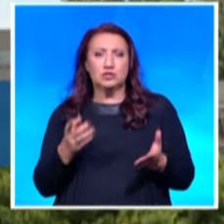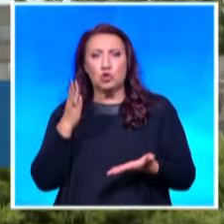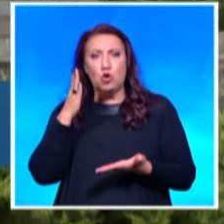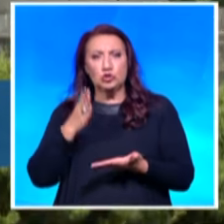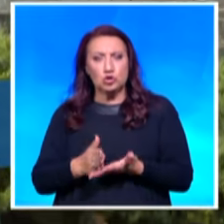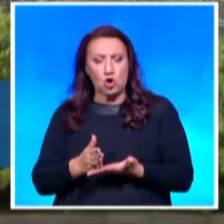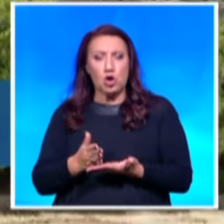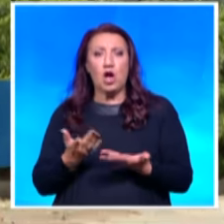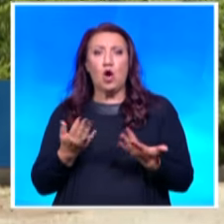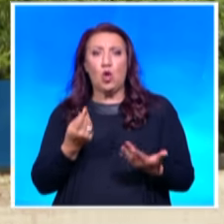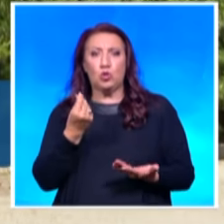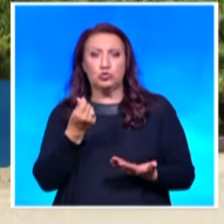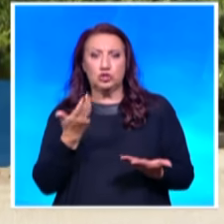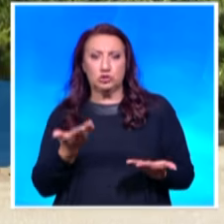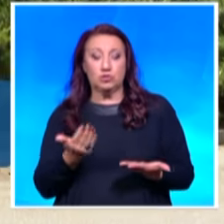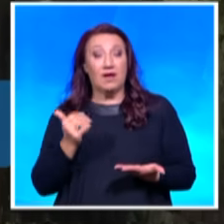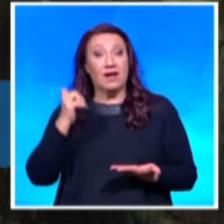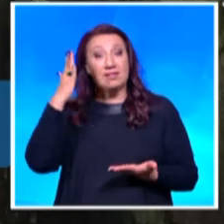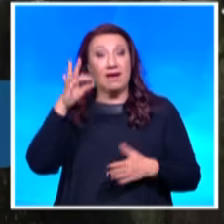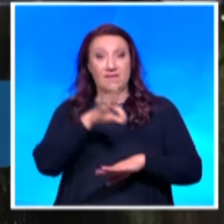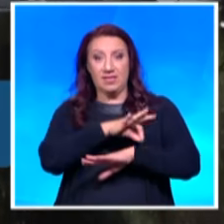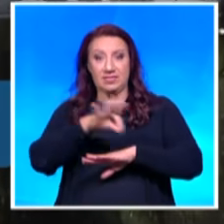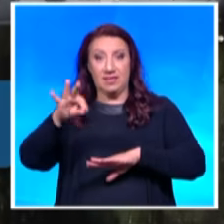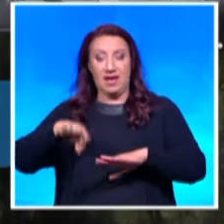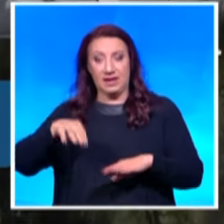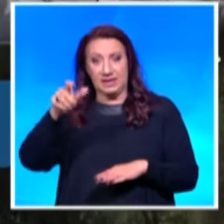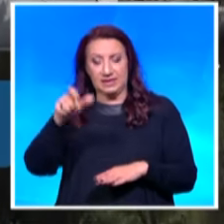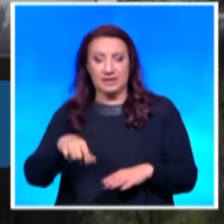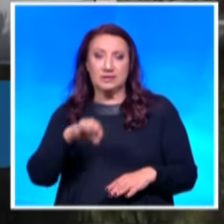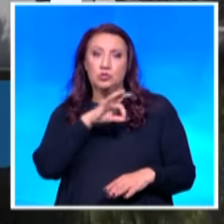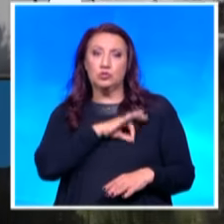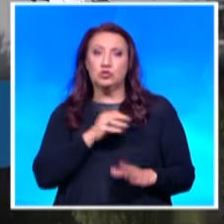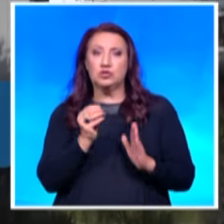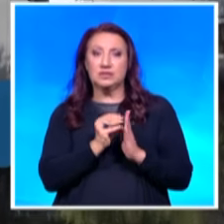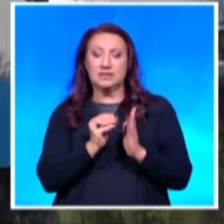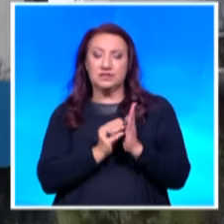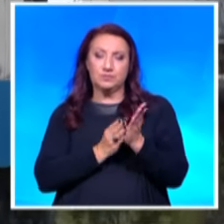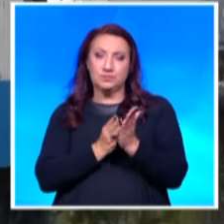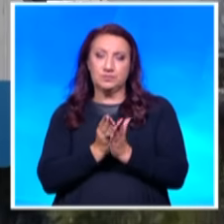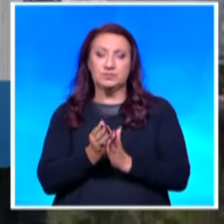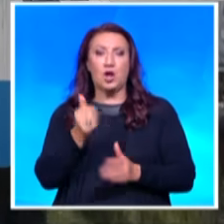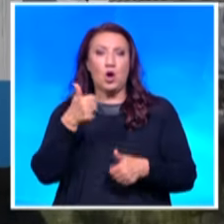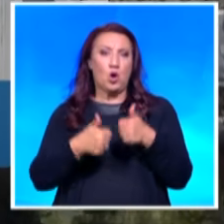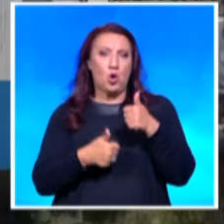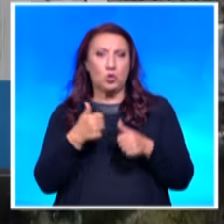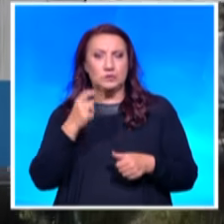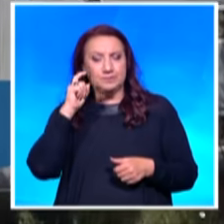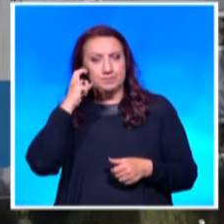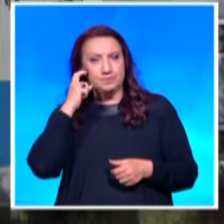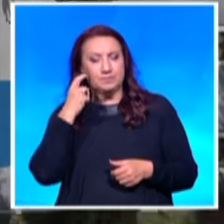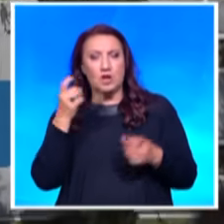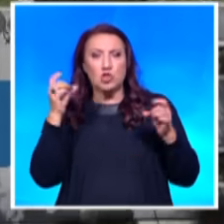на преместването. Но главният архитект е получил задача да проведе конкурс за осмисляне по нов начин на